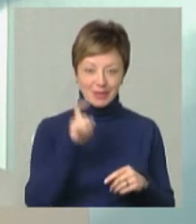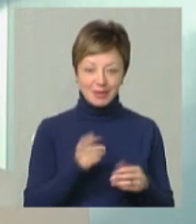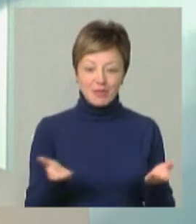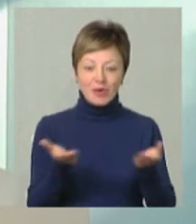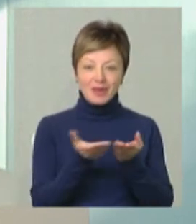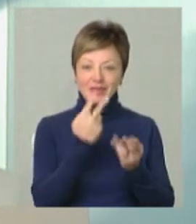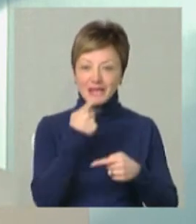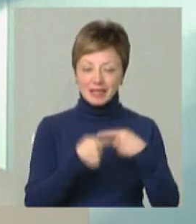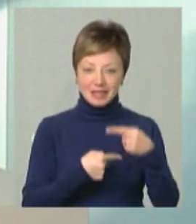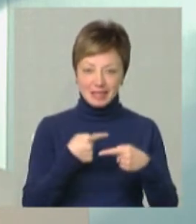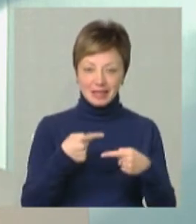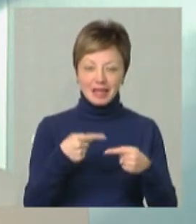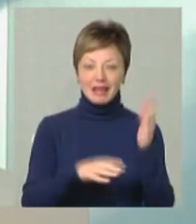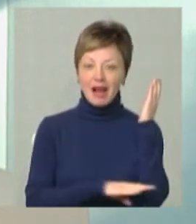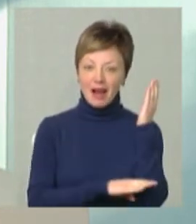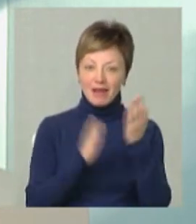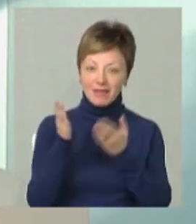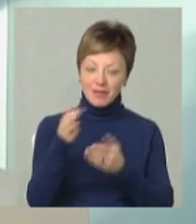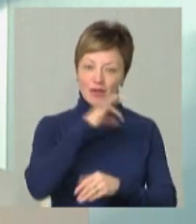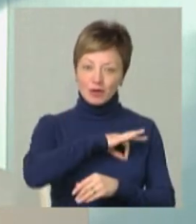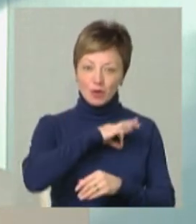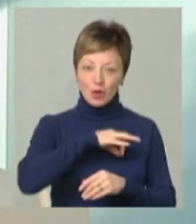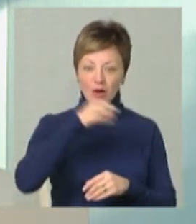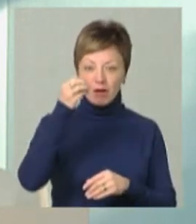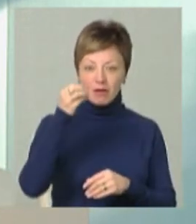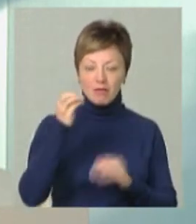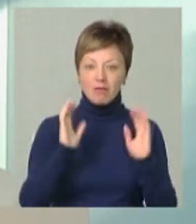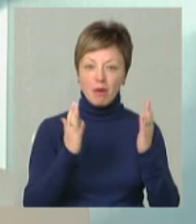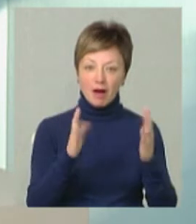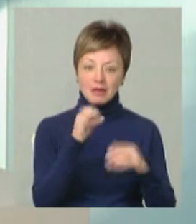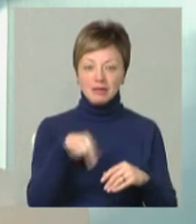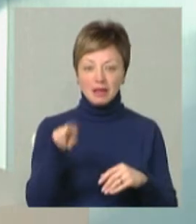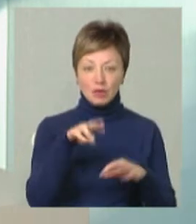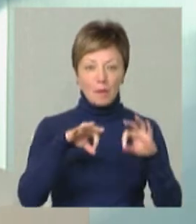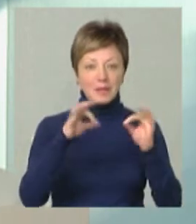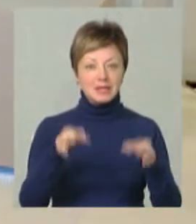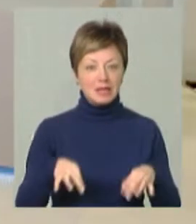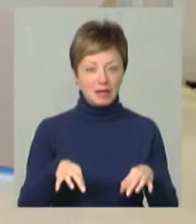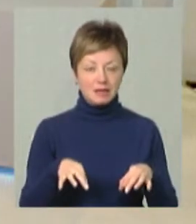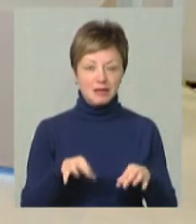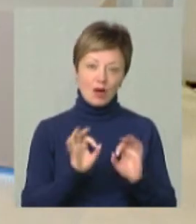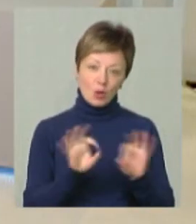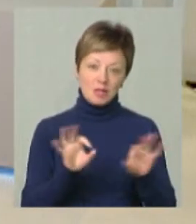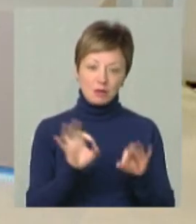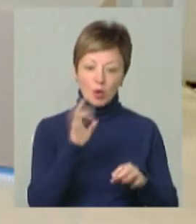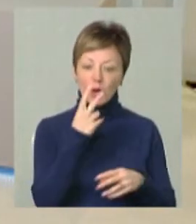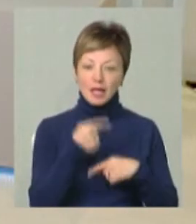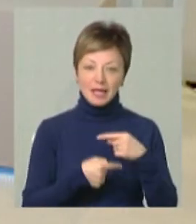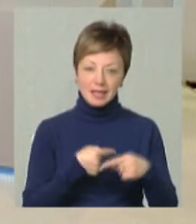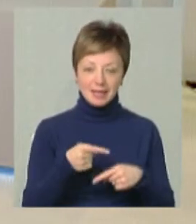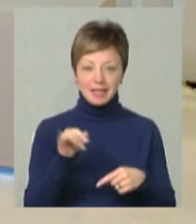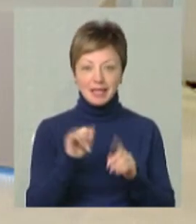з традиційними деревами, які використовують у парковому, садовому мистецтві? От розкажіть про традиційні